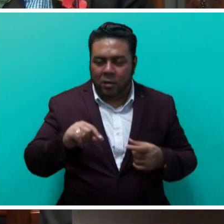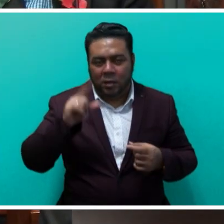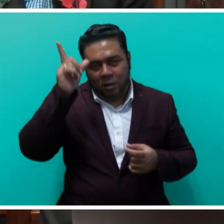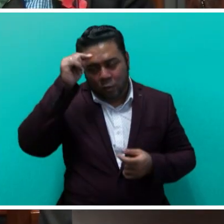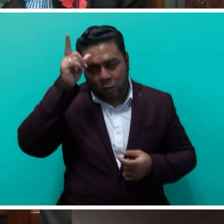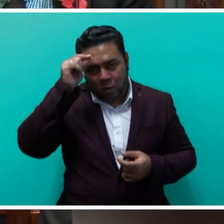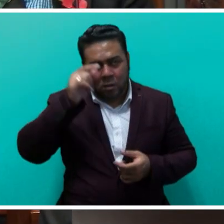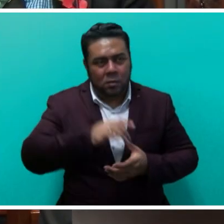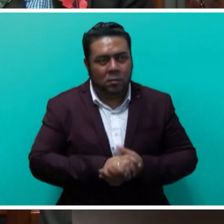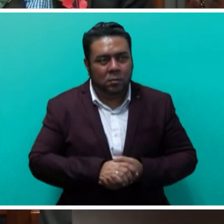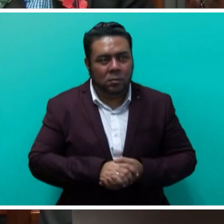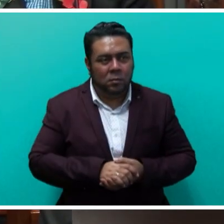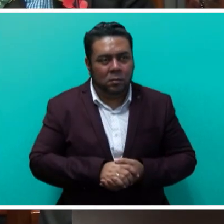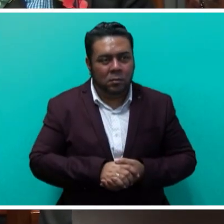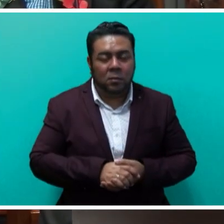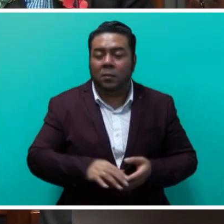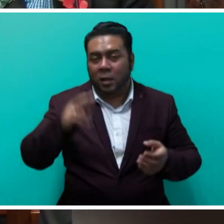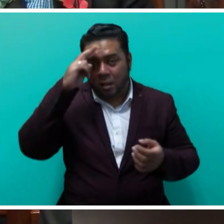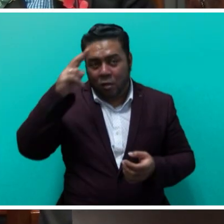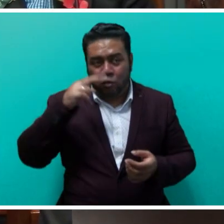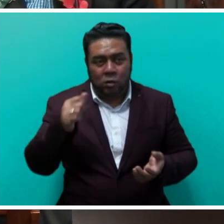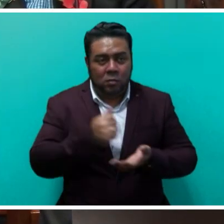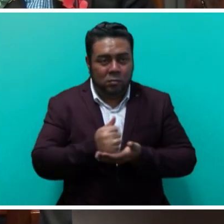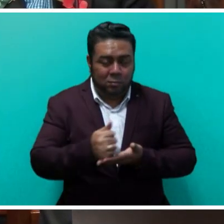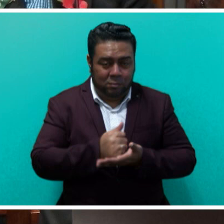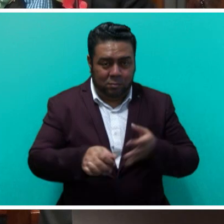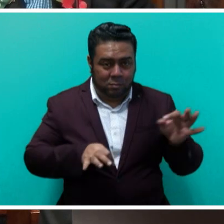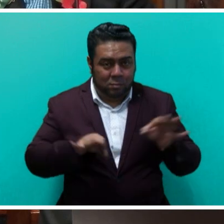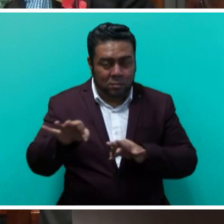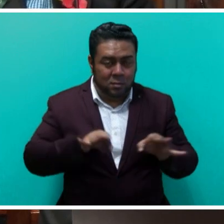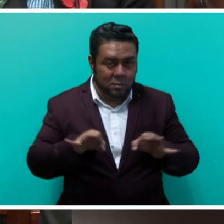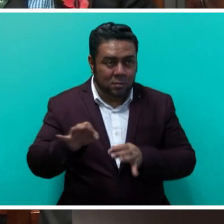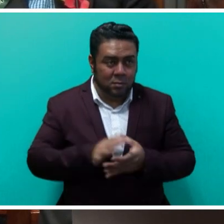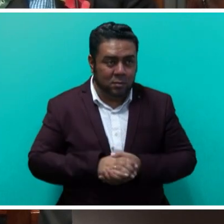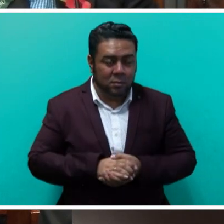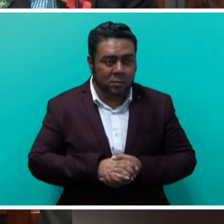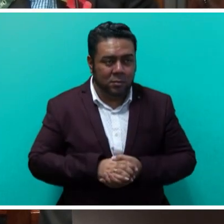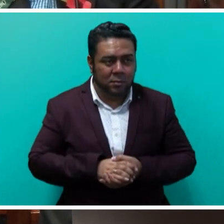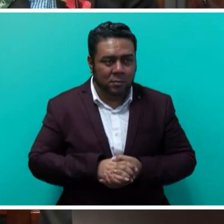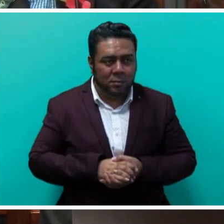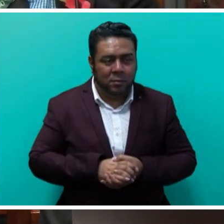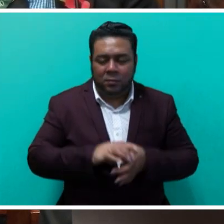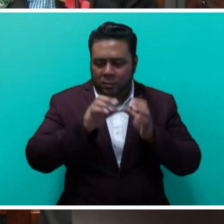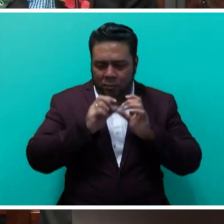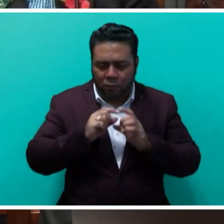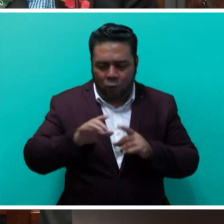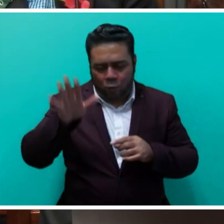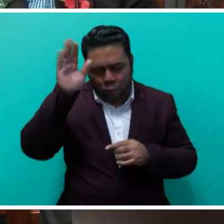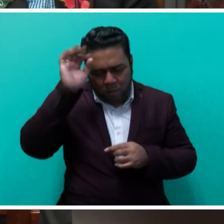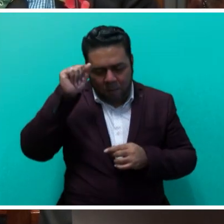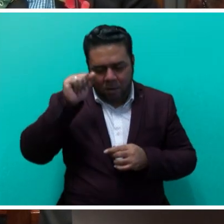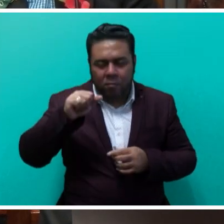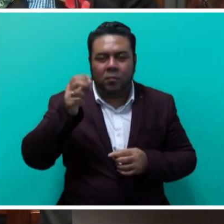Tuva, se na National Action Plan, ni kena na wagana numitiko, na vosa ni Taukei, ni vanua